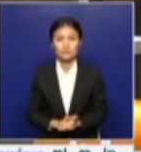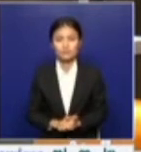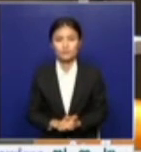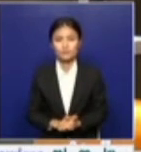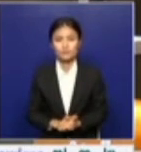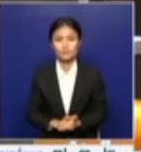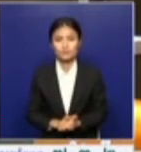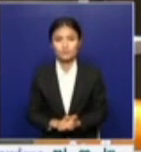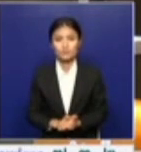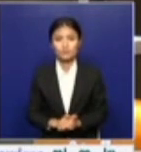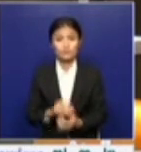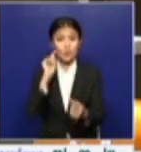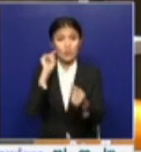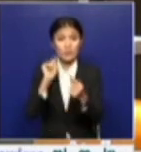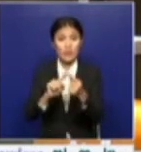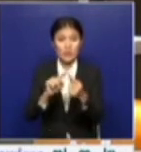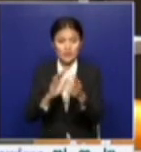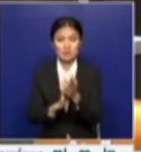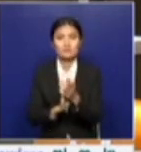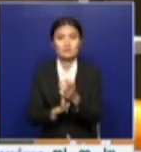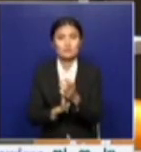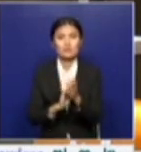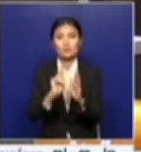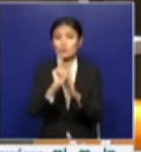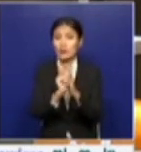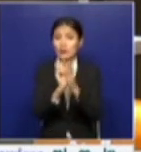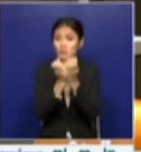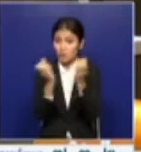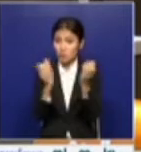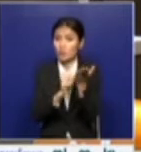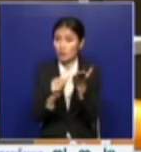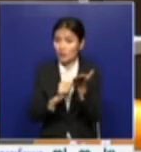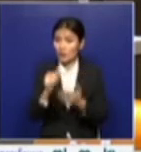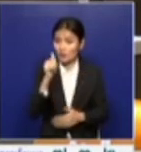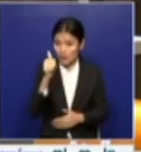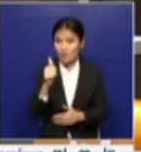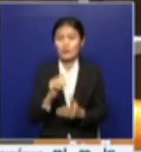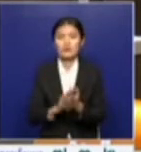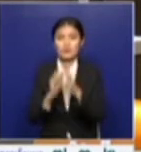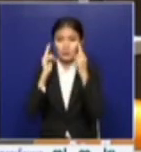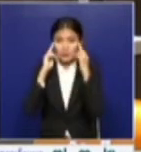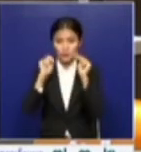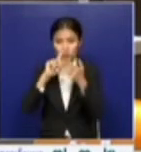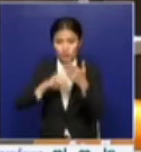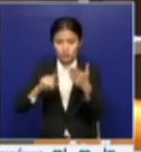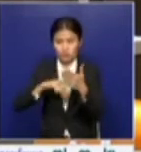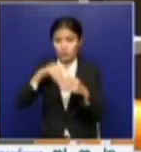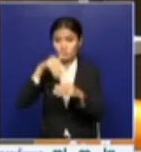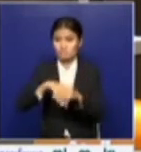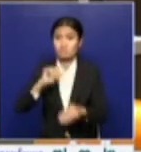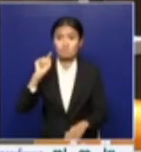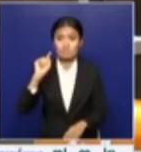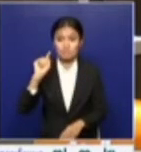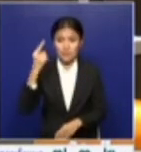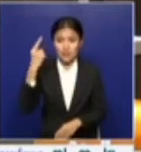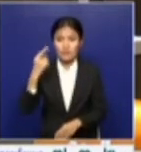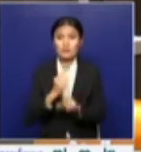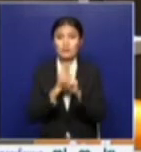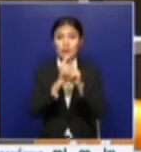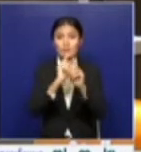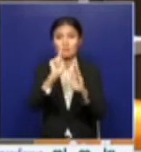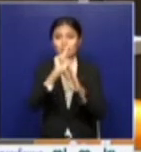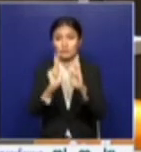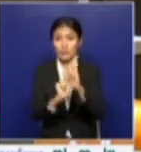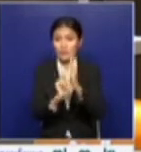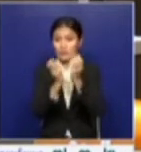การแก้ไขรัฐมนได้ดำเนินการต่อไปและมีการเลือกตั้งนายกรัฐมนตรีใหม่ตามกระบวนการที่บัญญัติ